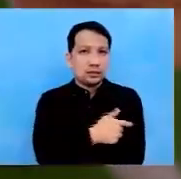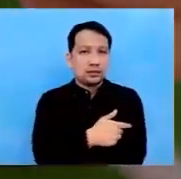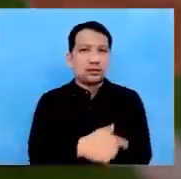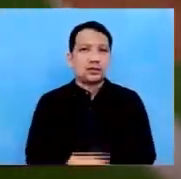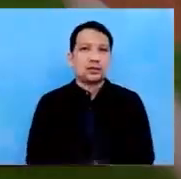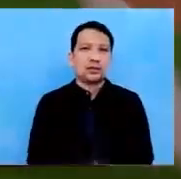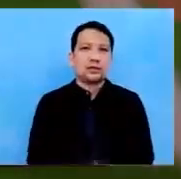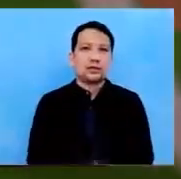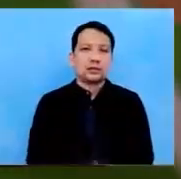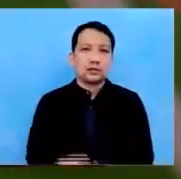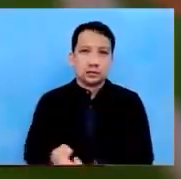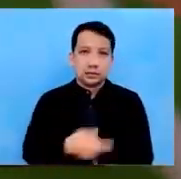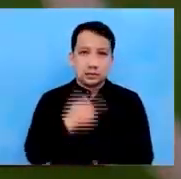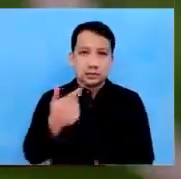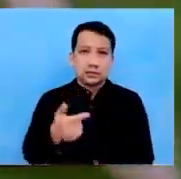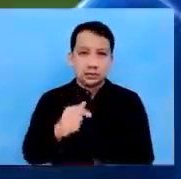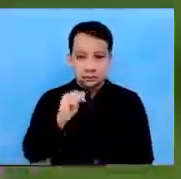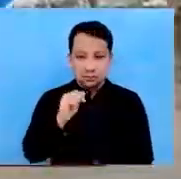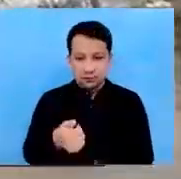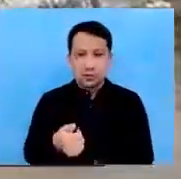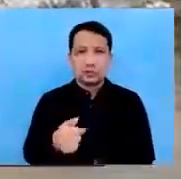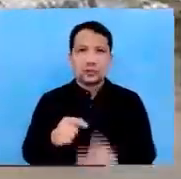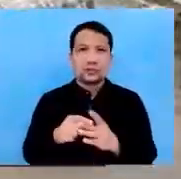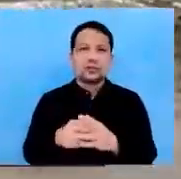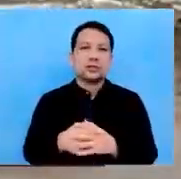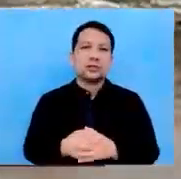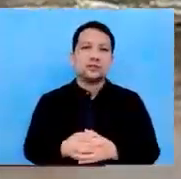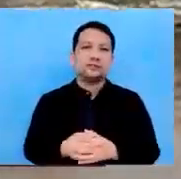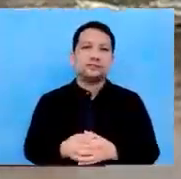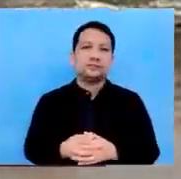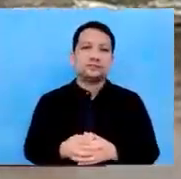ang bakunahan hanggang bukas.